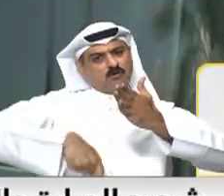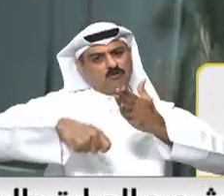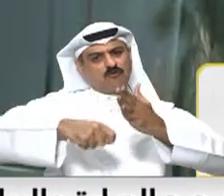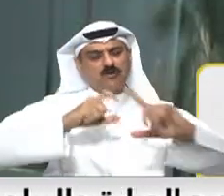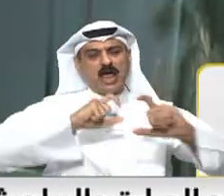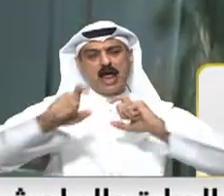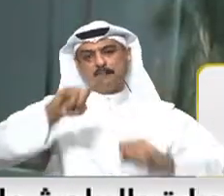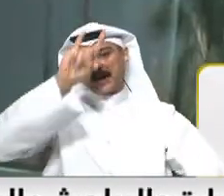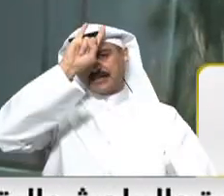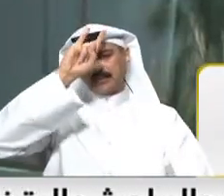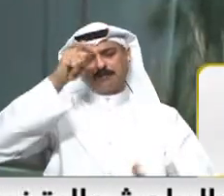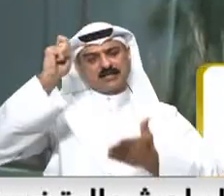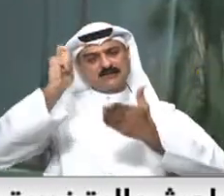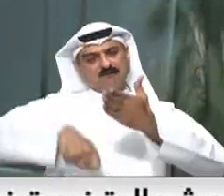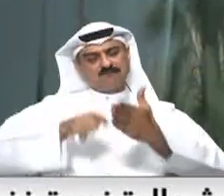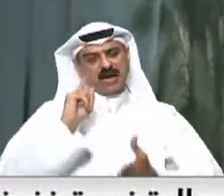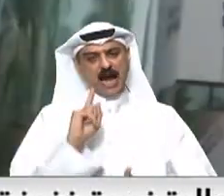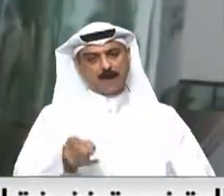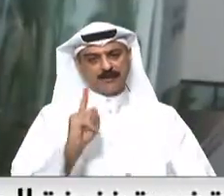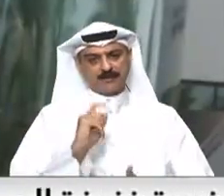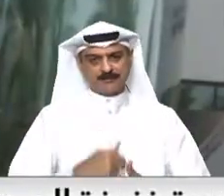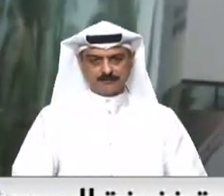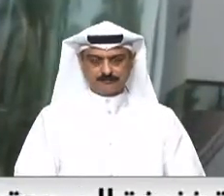الكويت المركزي بهذا الشان